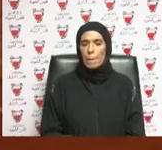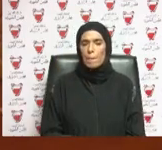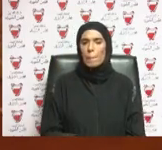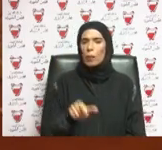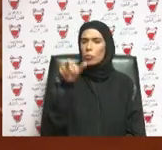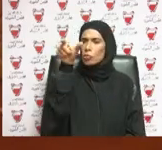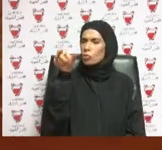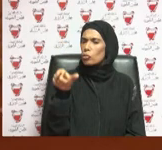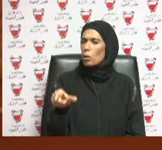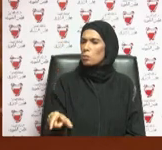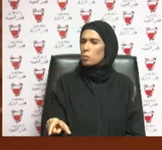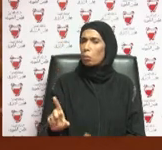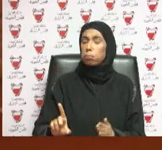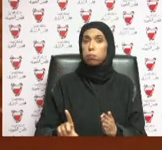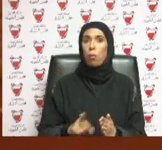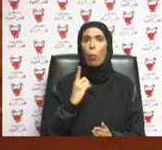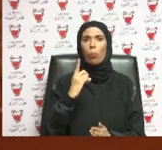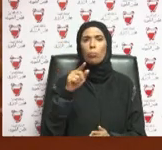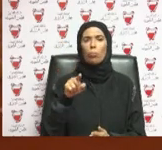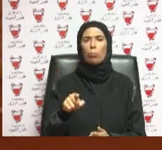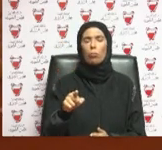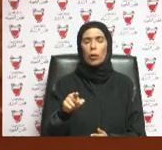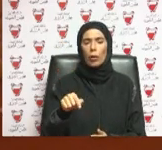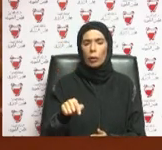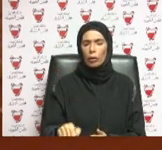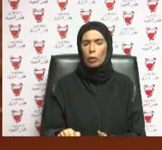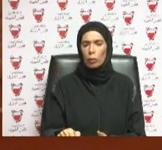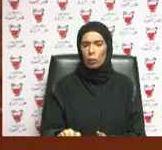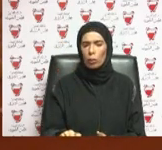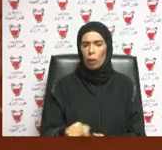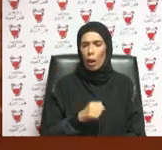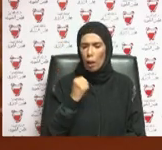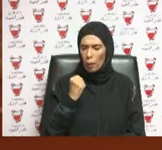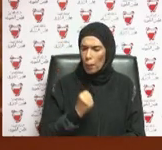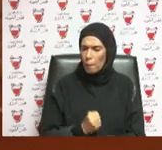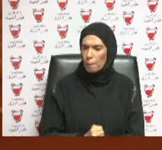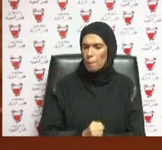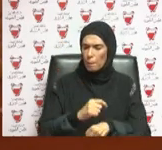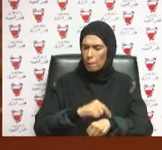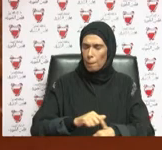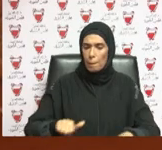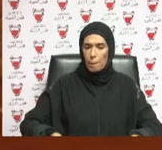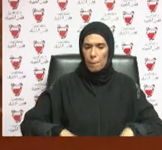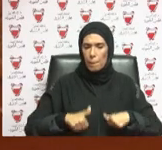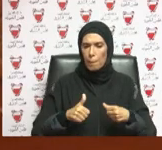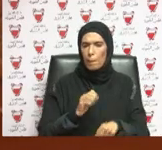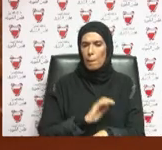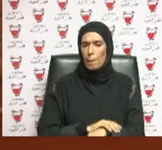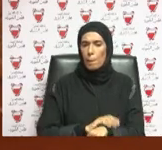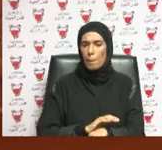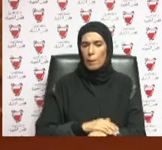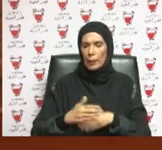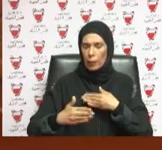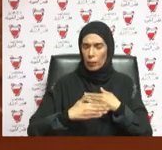شخصية فريدة من نوعها، سخرت حياتها ووقتها وجهدها لتكون